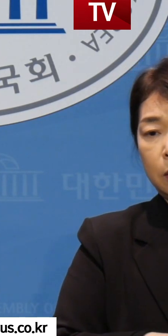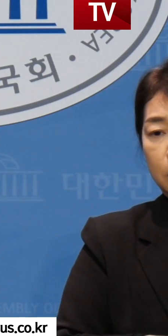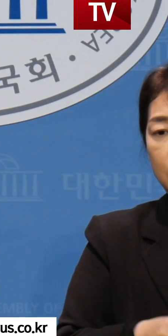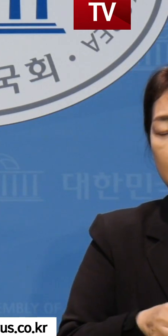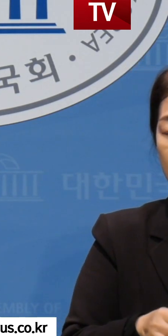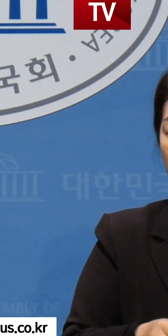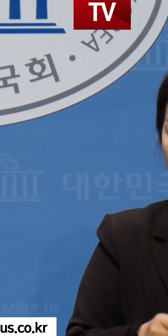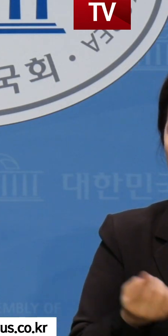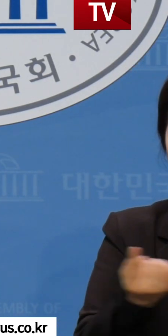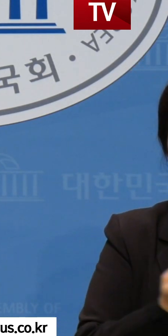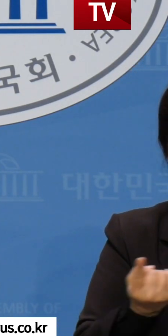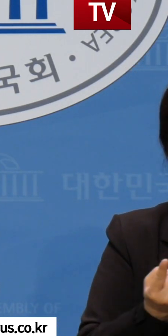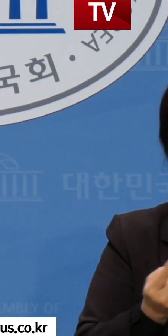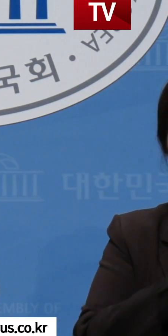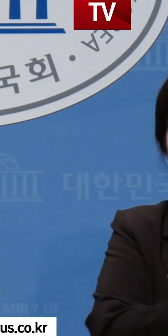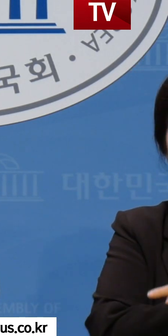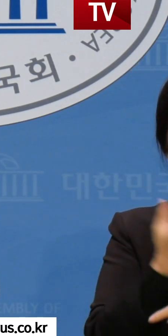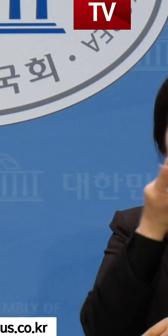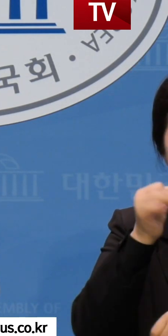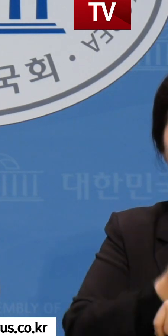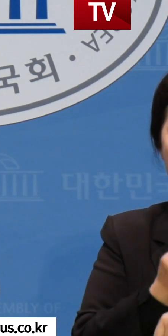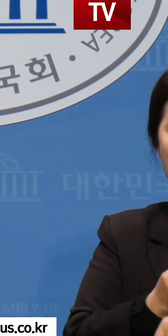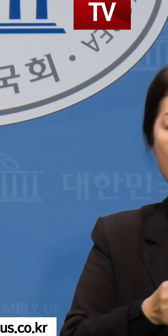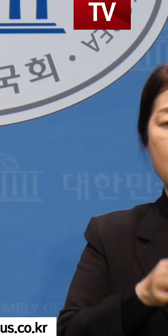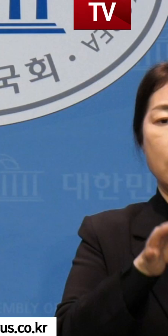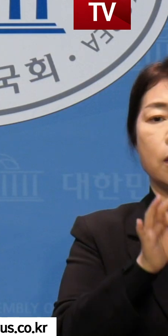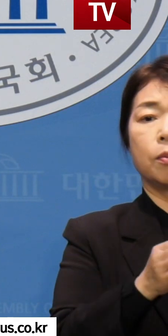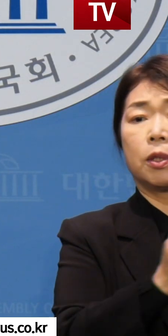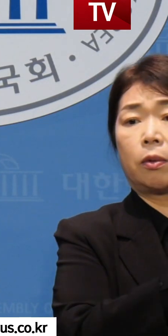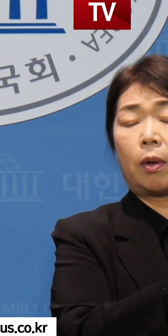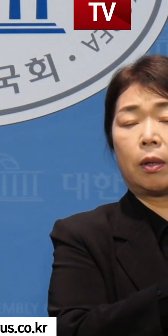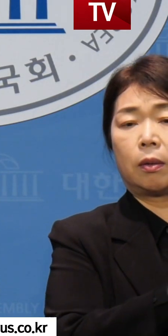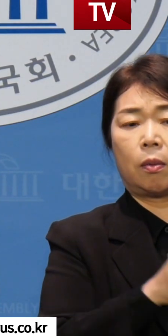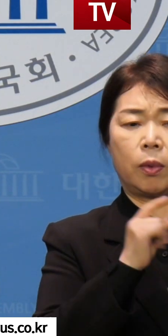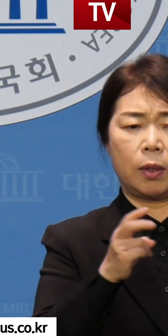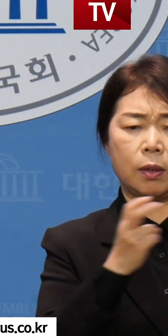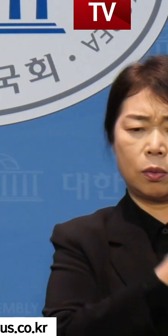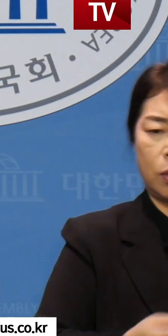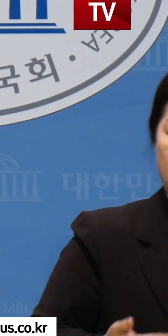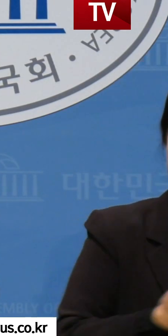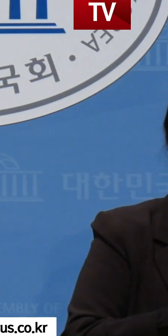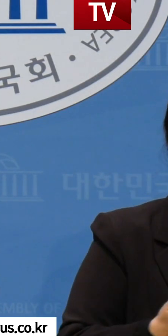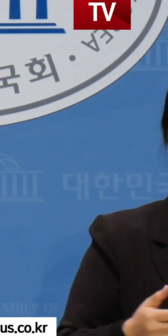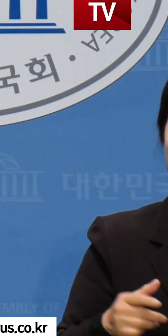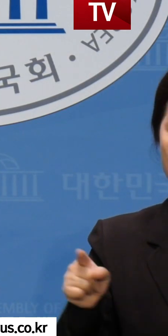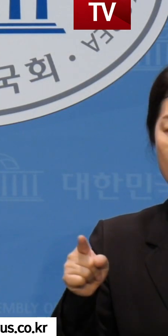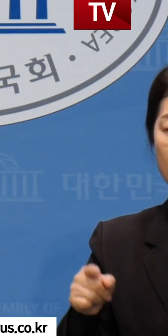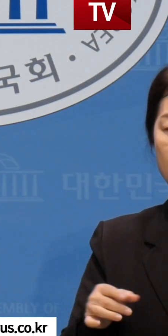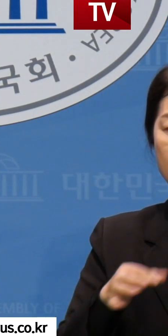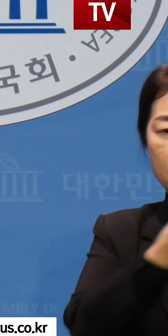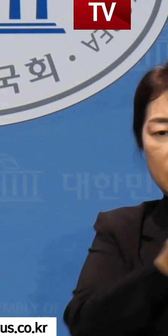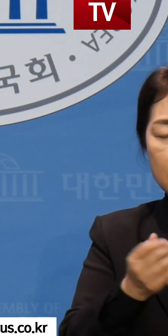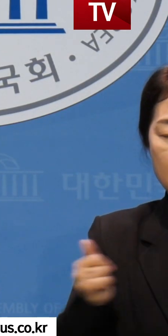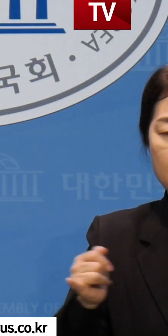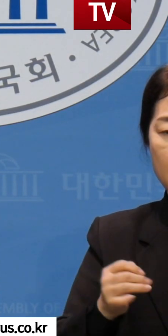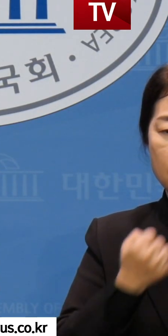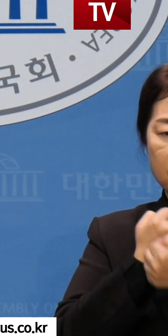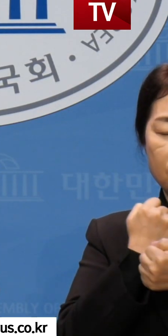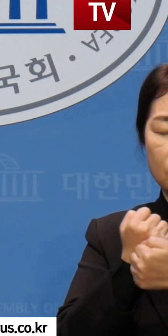채무조정권을 인정하고 동시에 금융기관의 배임이나 채무자의 도덕적 해이 문제가 발생하지